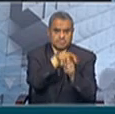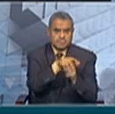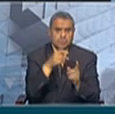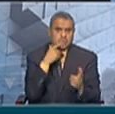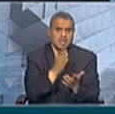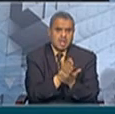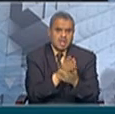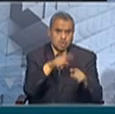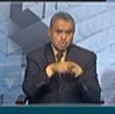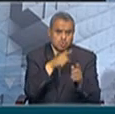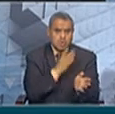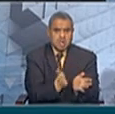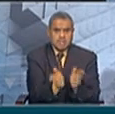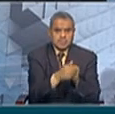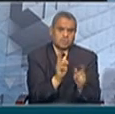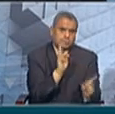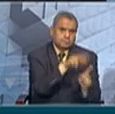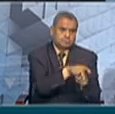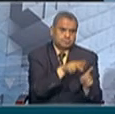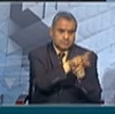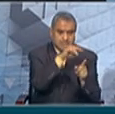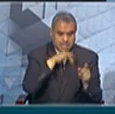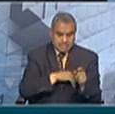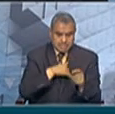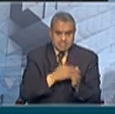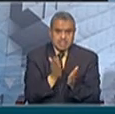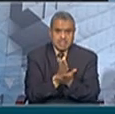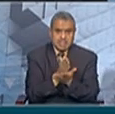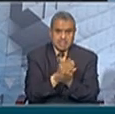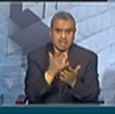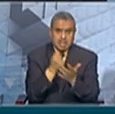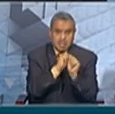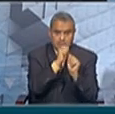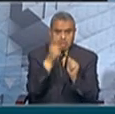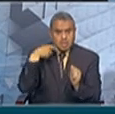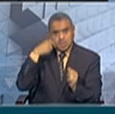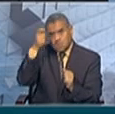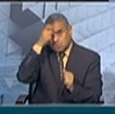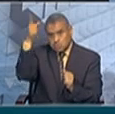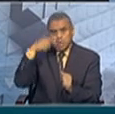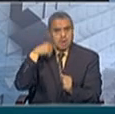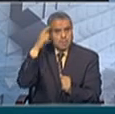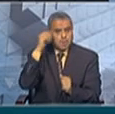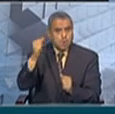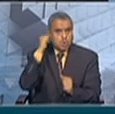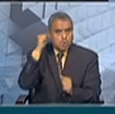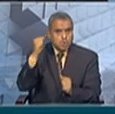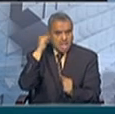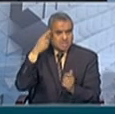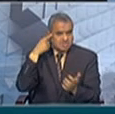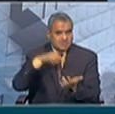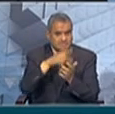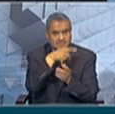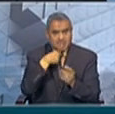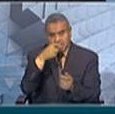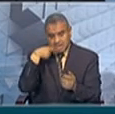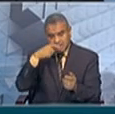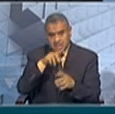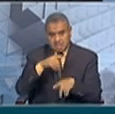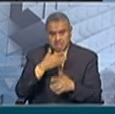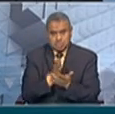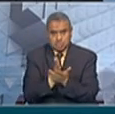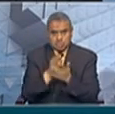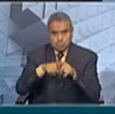اليونان مسار الحوار القائم على حسن النوايا، اختارت تركيا مسار العناد والتعنت، لكن لا شك في أن تصرفات